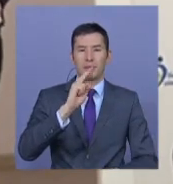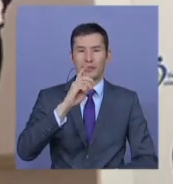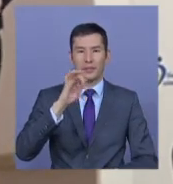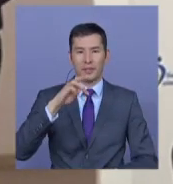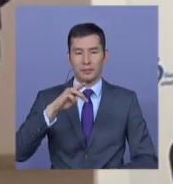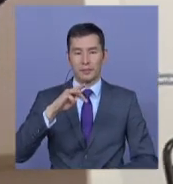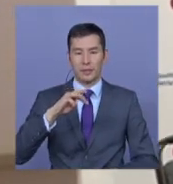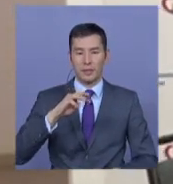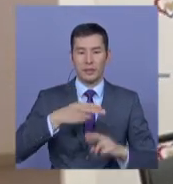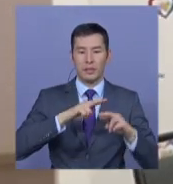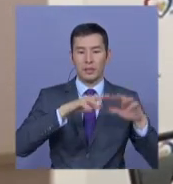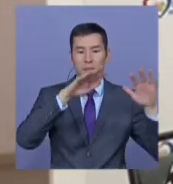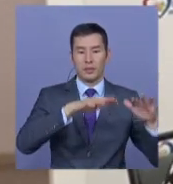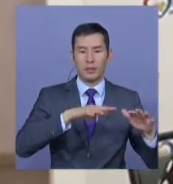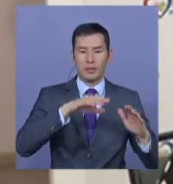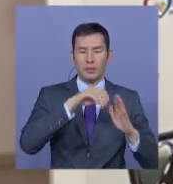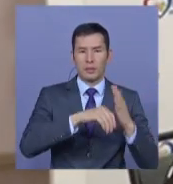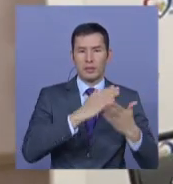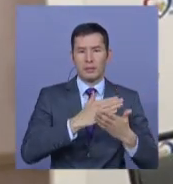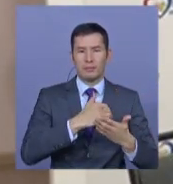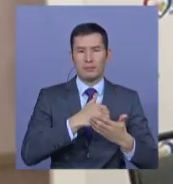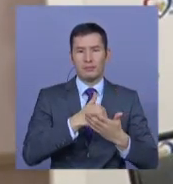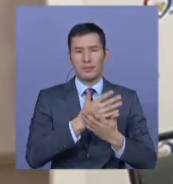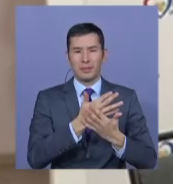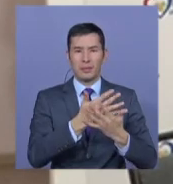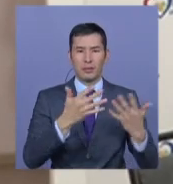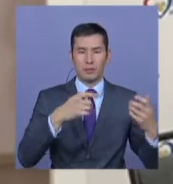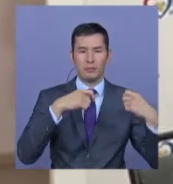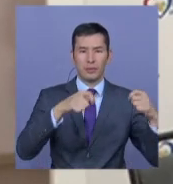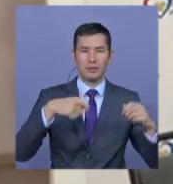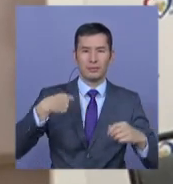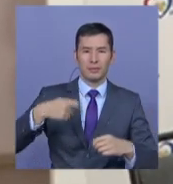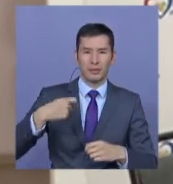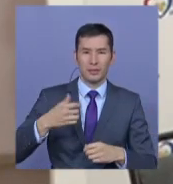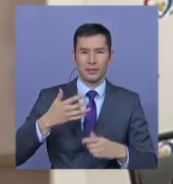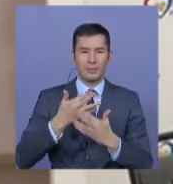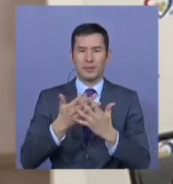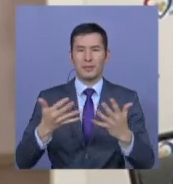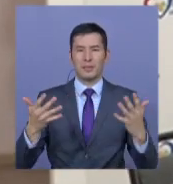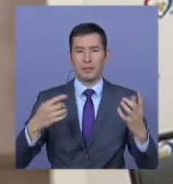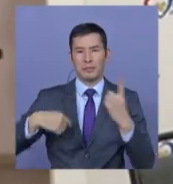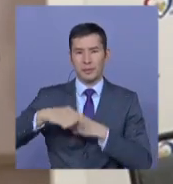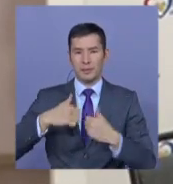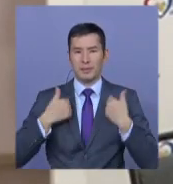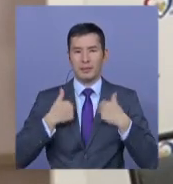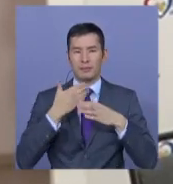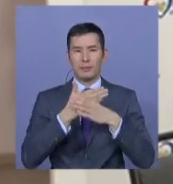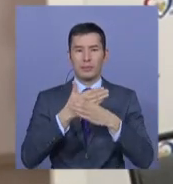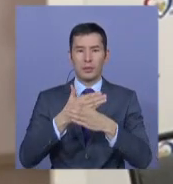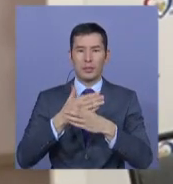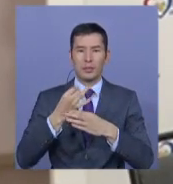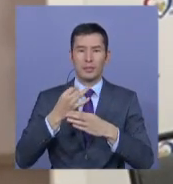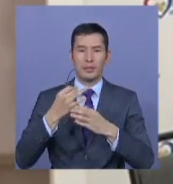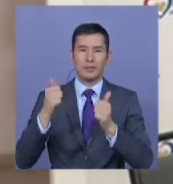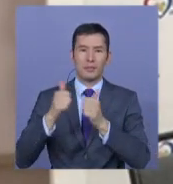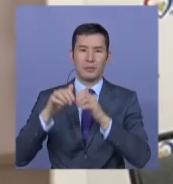білесіздер орталықта. Ол жерде де біраз товарлары өтті. Тігіншілерінде енді жан-жақты көмектесуге тырысамыз. Атакент сауда орталығында